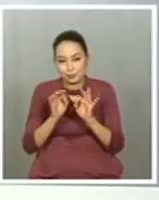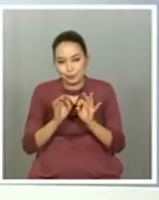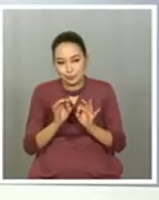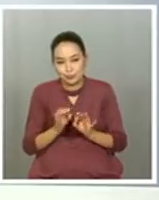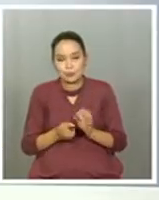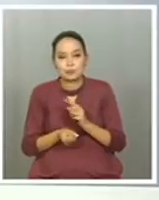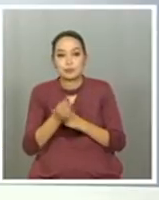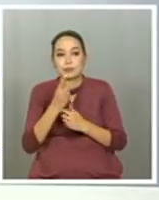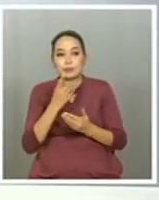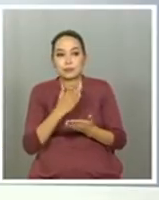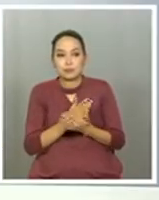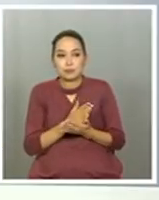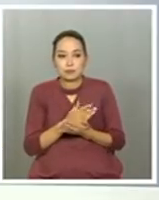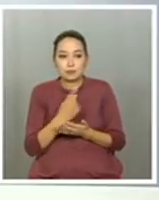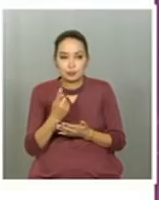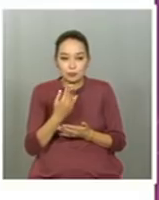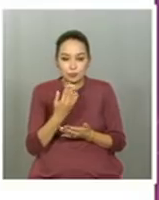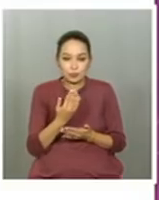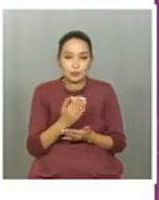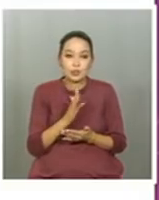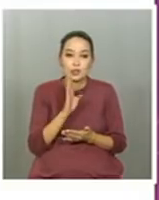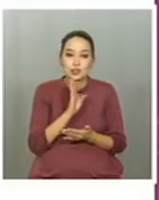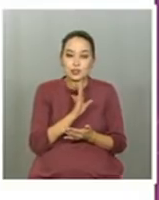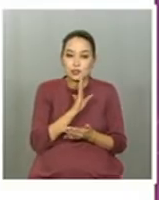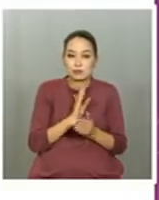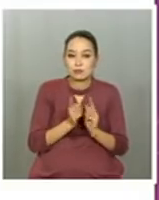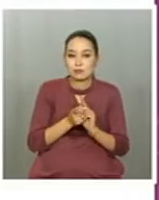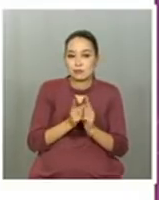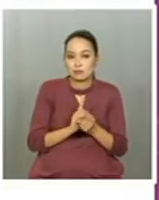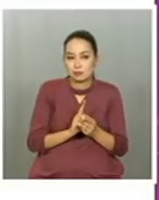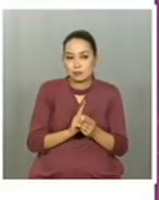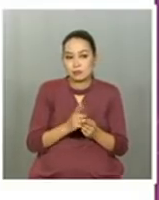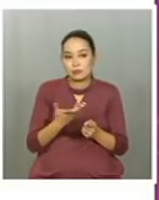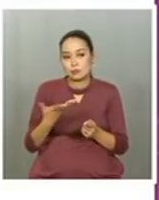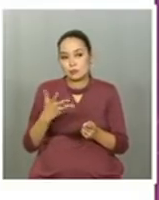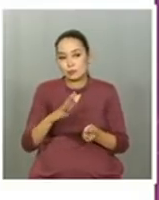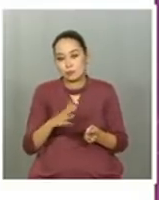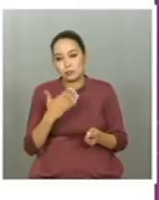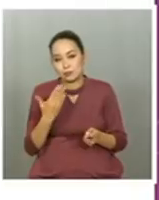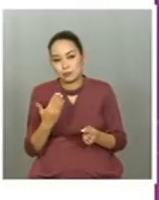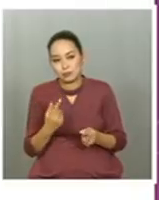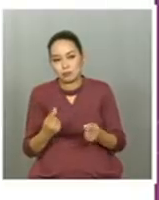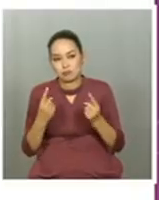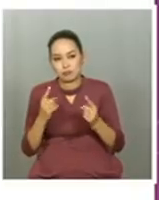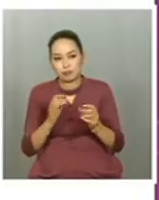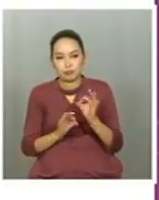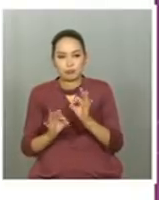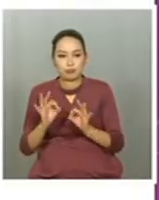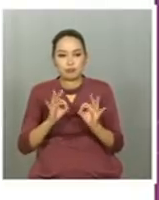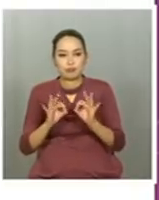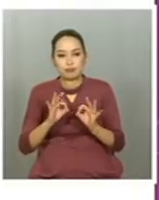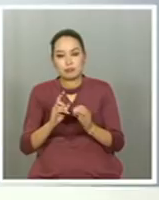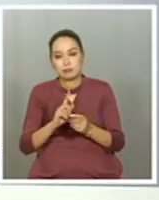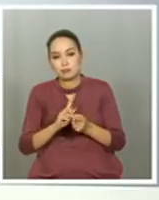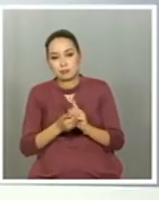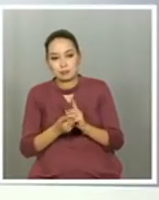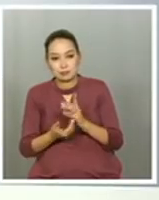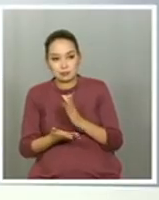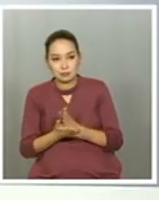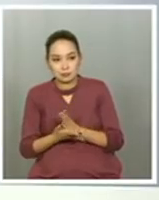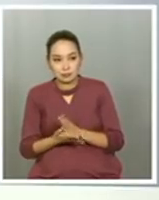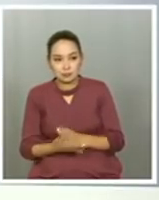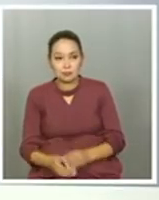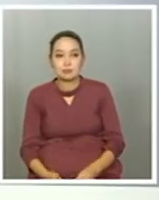жасушаның біреуі аналық жасушаға айналады да, 5-еуі ұрық қабығының түзуге қатысады.